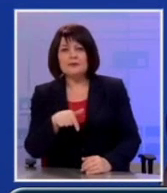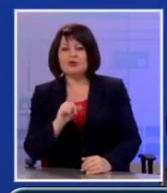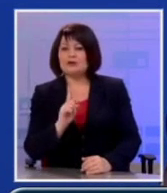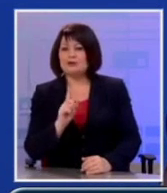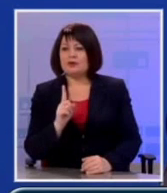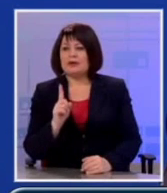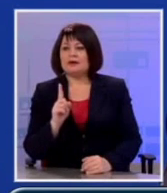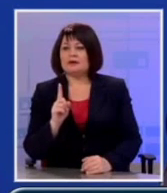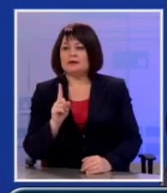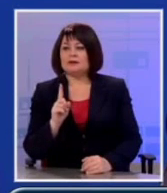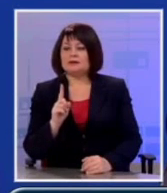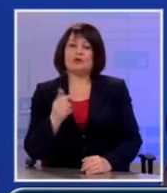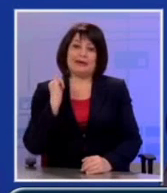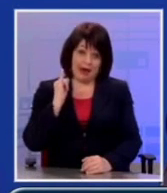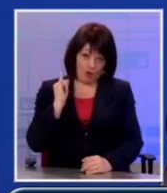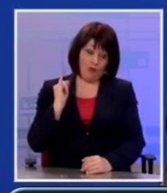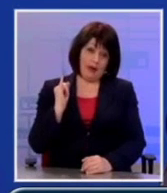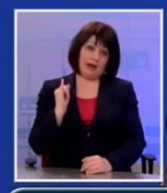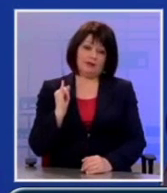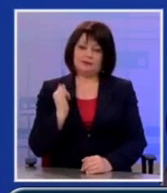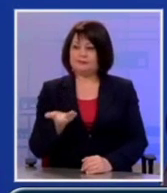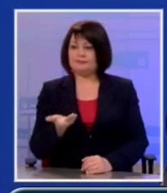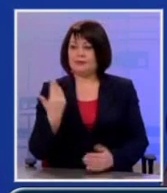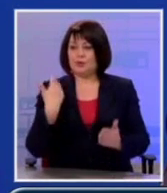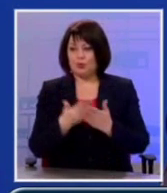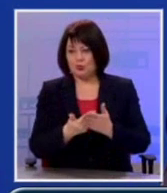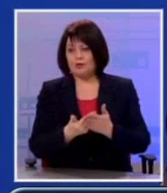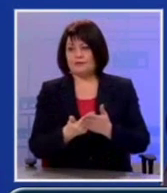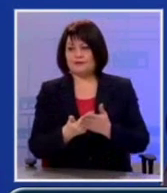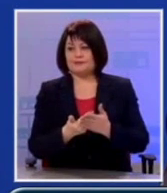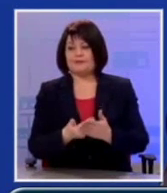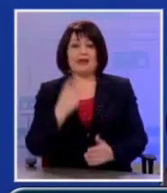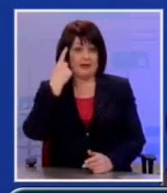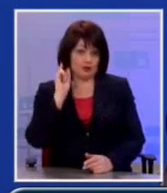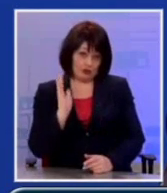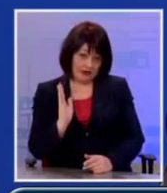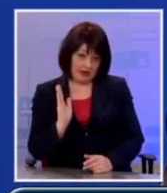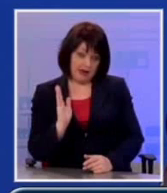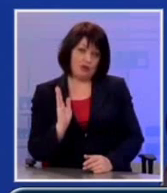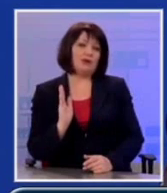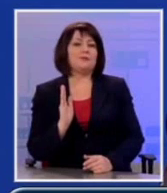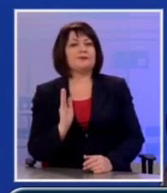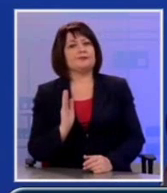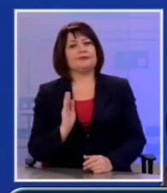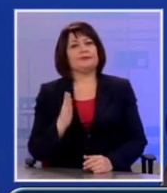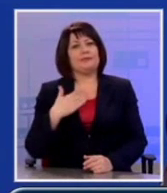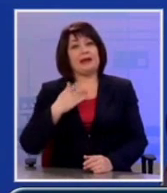έχει ολοκληρωθεί, δεν το γνωρίζω, δεν έχω αυτή την ενημέρωση. Η δική μου εντολή εδώ και